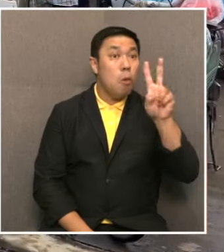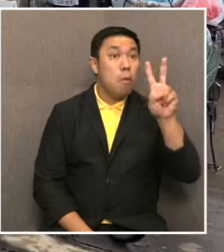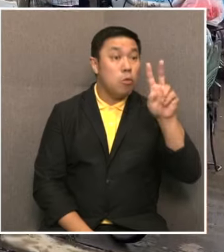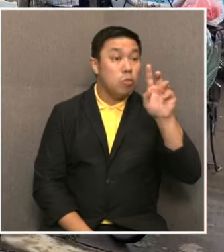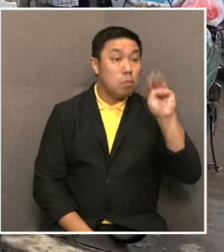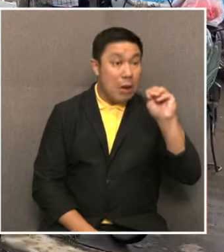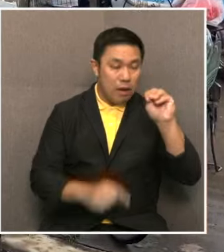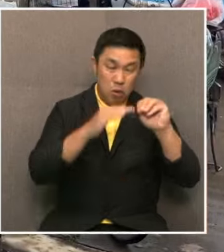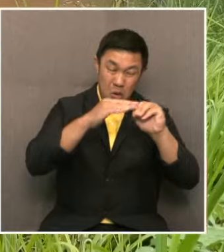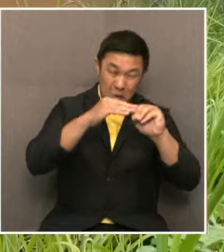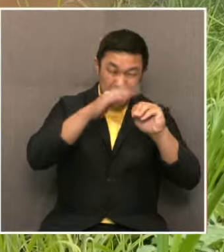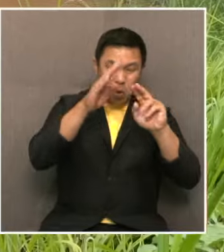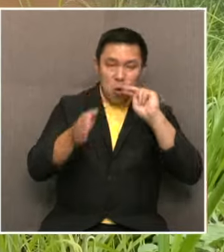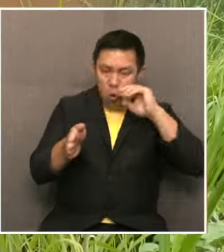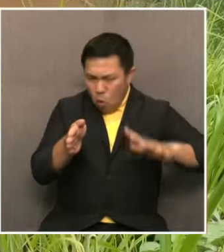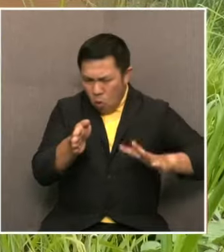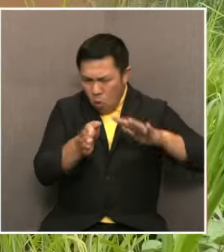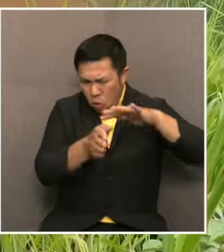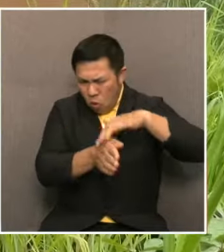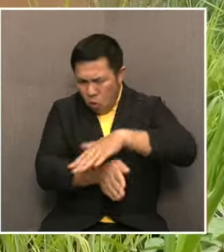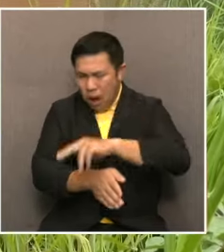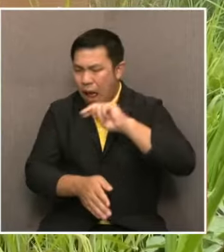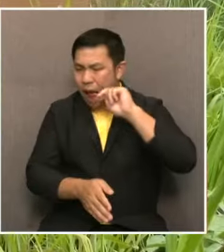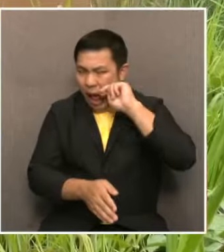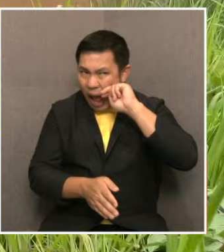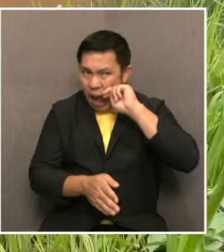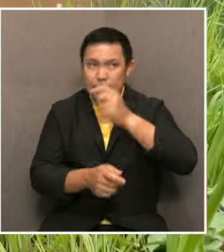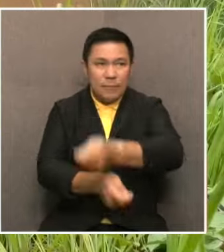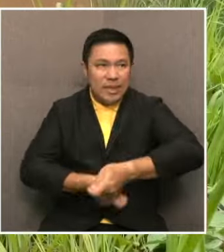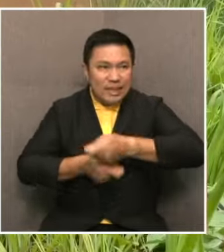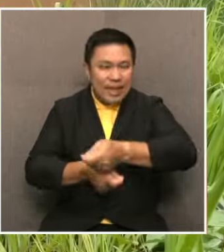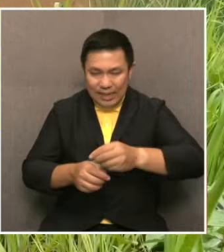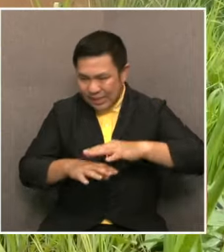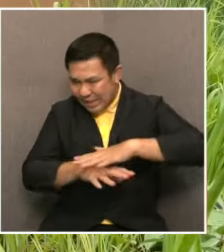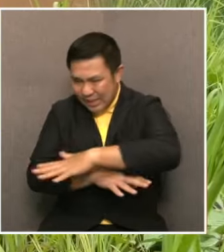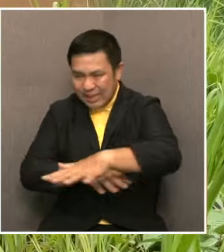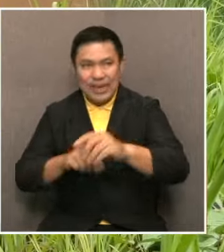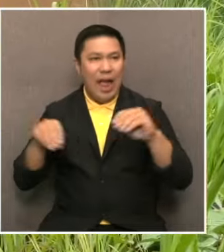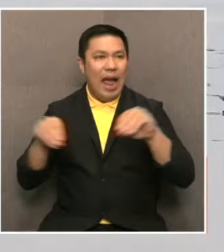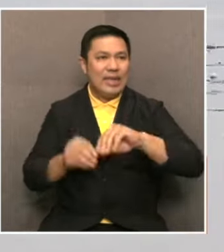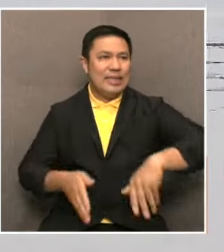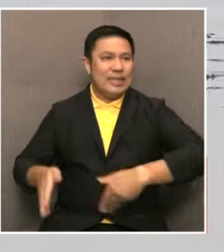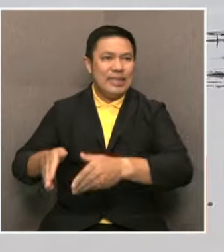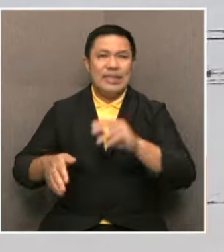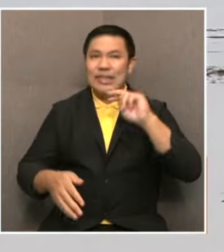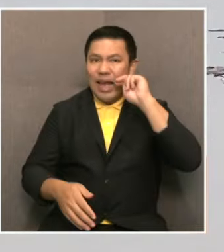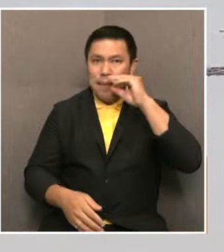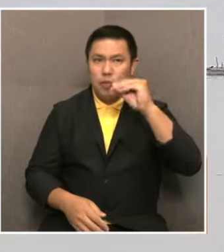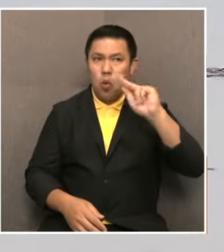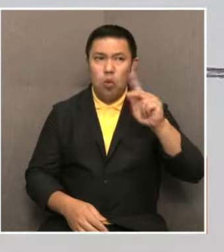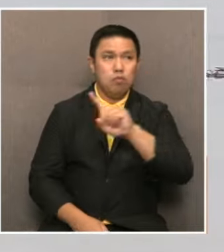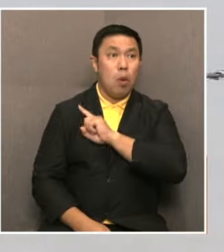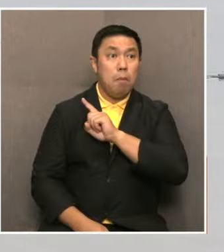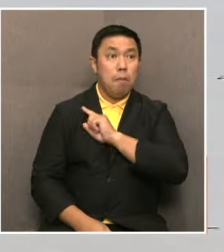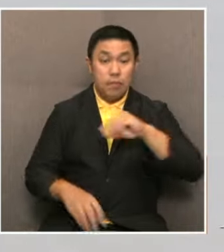ล้นตลิ่งค่ะเข้าท่วมพื้นที่การเกษตรที่อยู่ริมแม่น้ำโขงในหลายอำเภอหน่่วยงานที่รับผิดชอบจึงต้องเฝ้าระวังใน